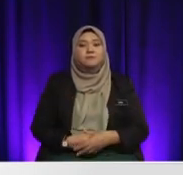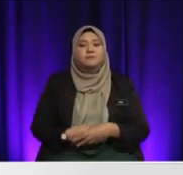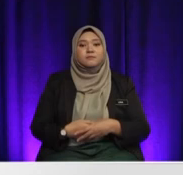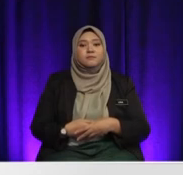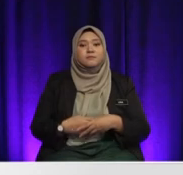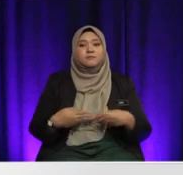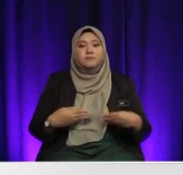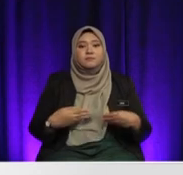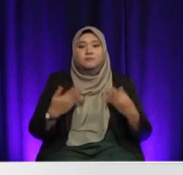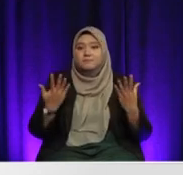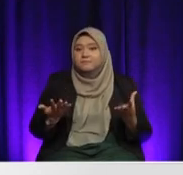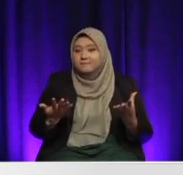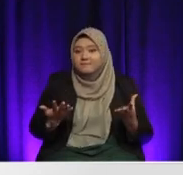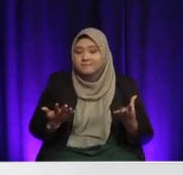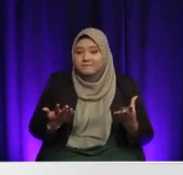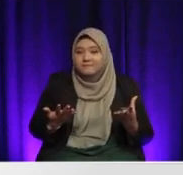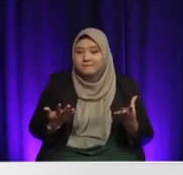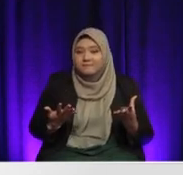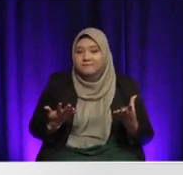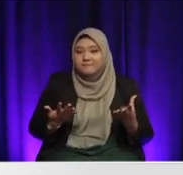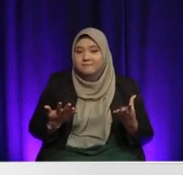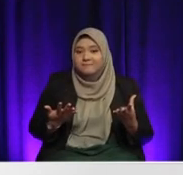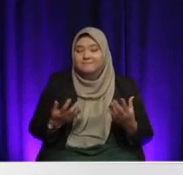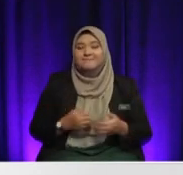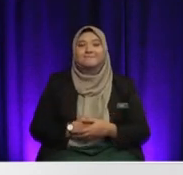semua lagi. Oh, ya. Ya.